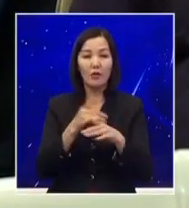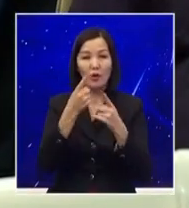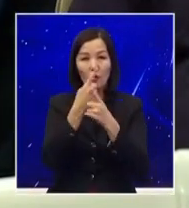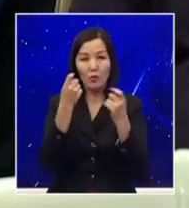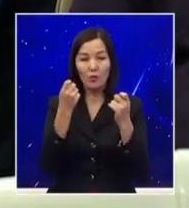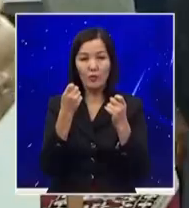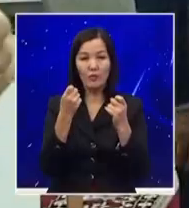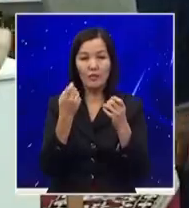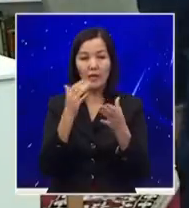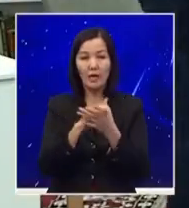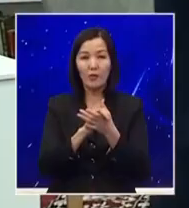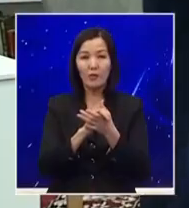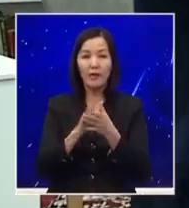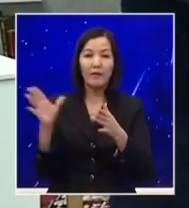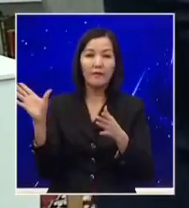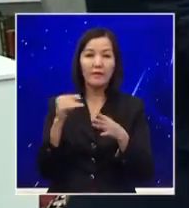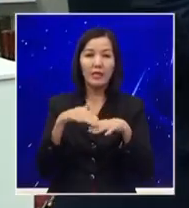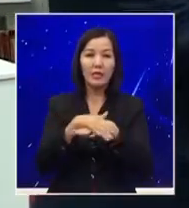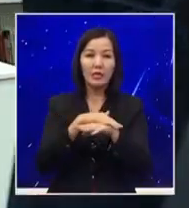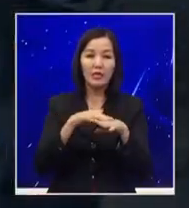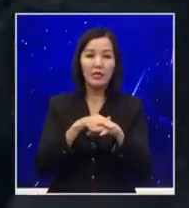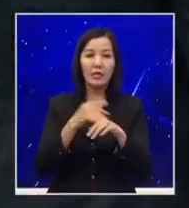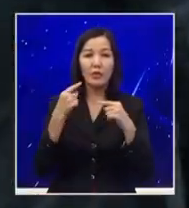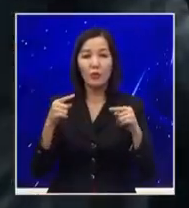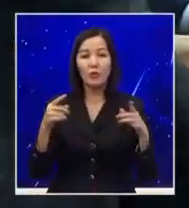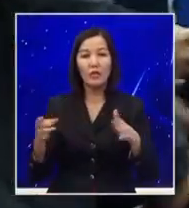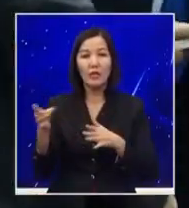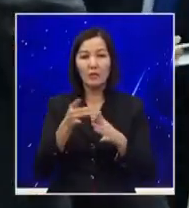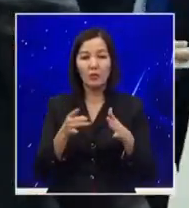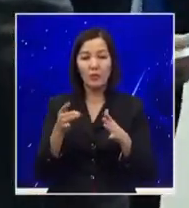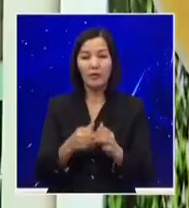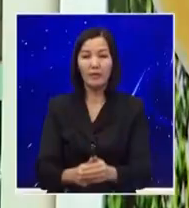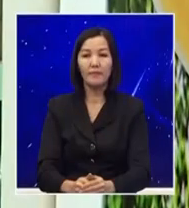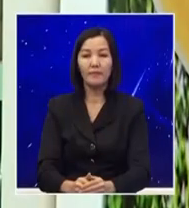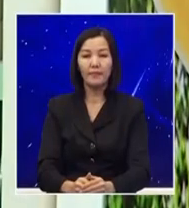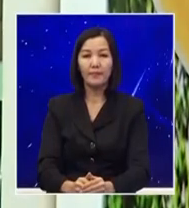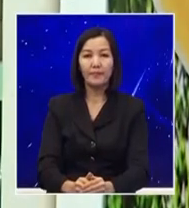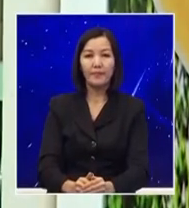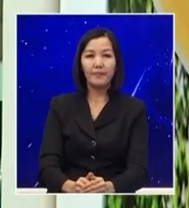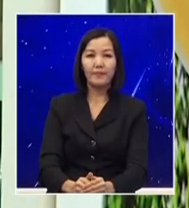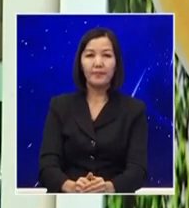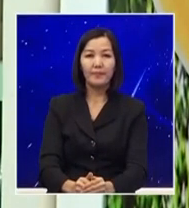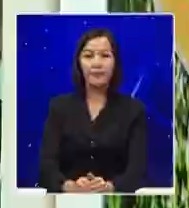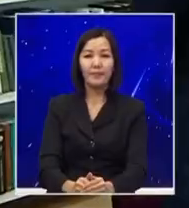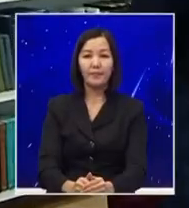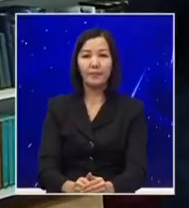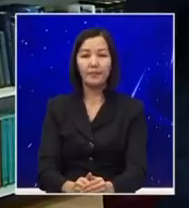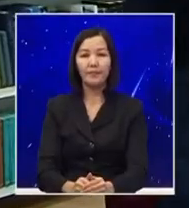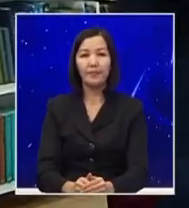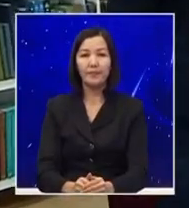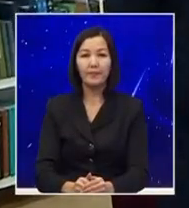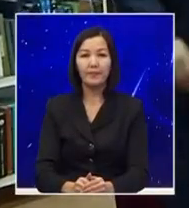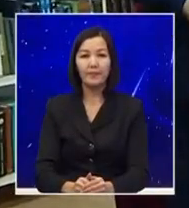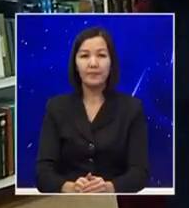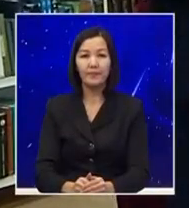не только земляки полководца, но и жители других регионов республики. Адина Смагулова, Рахат Рахимжанов, Нуржан Муканов, телеканал